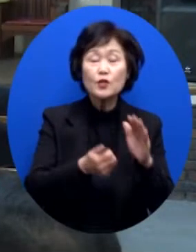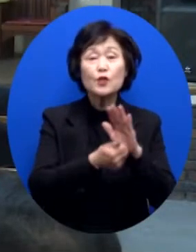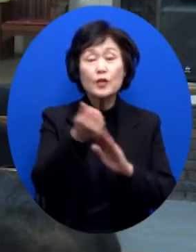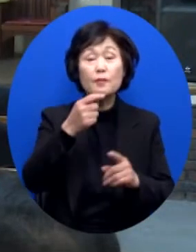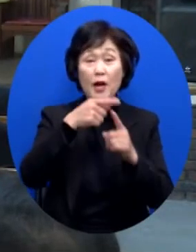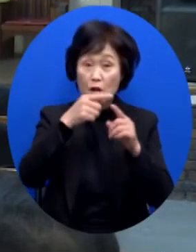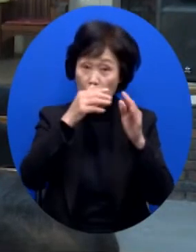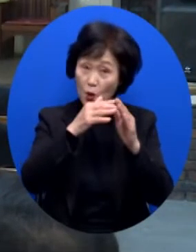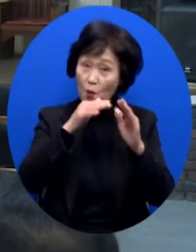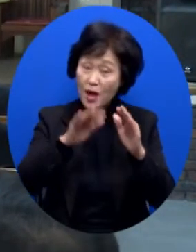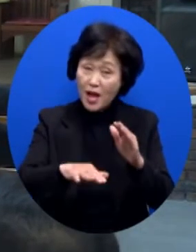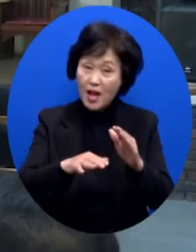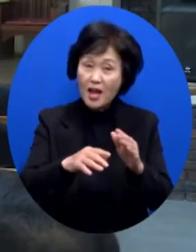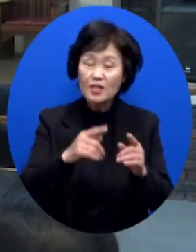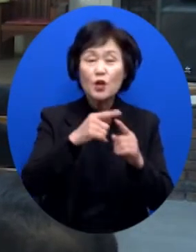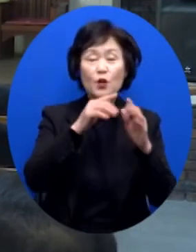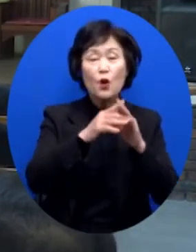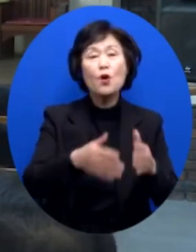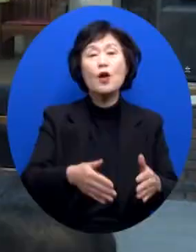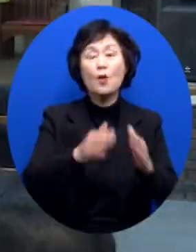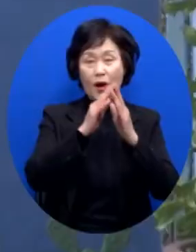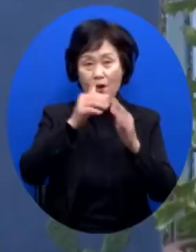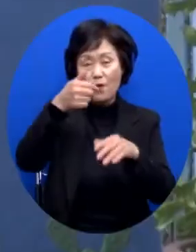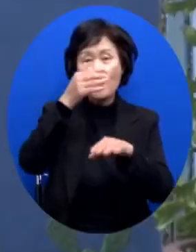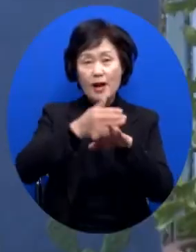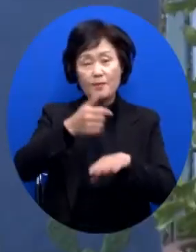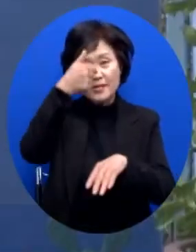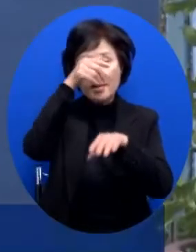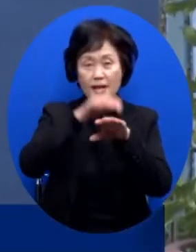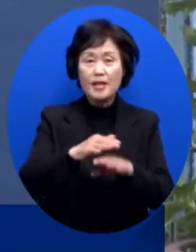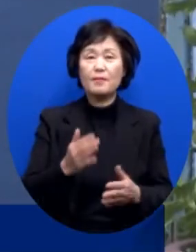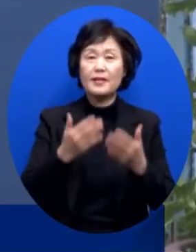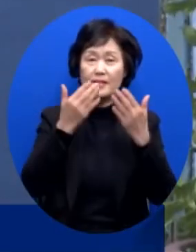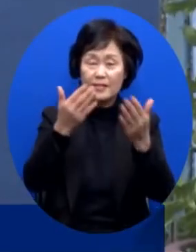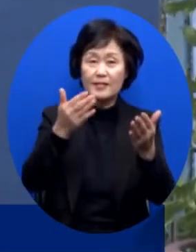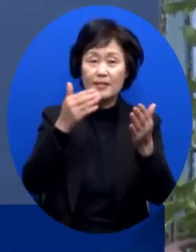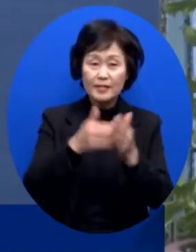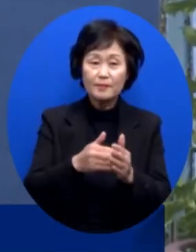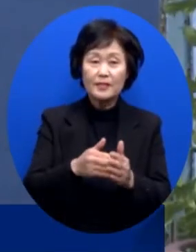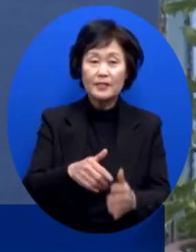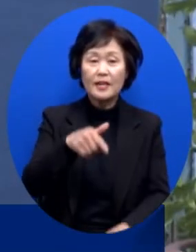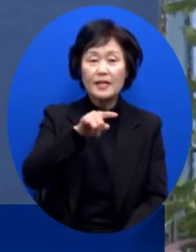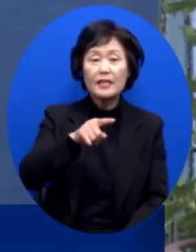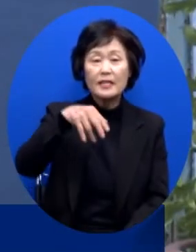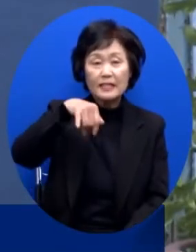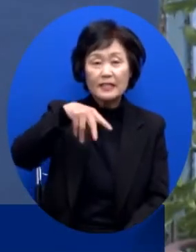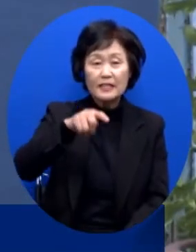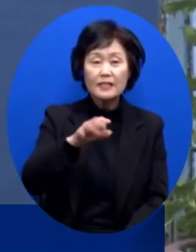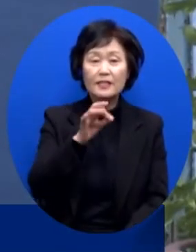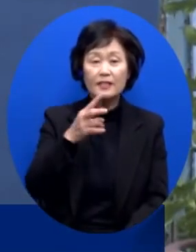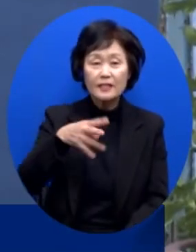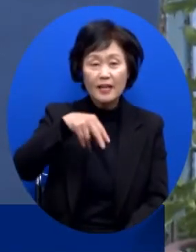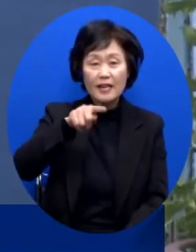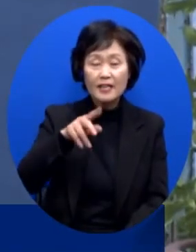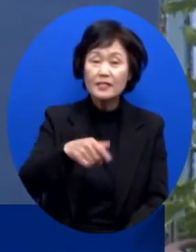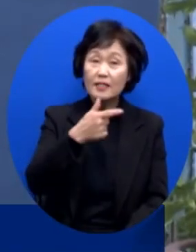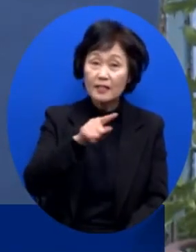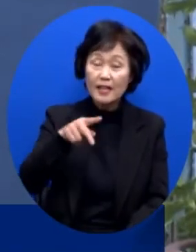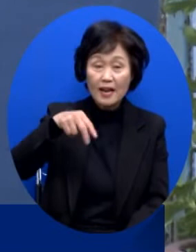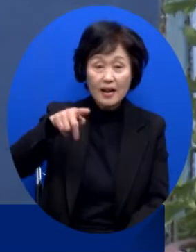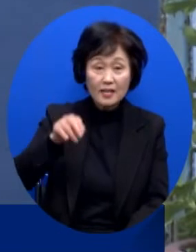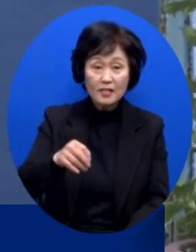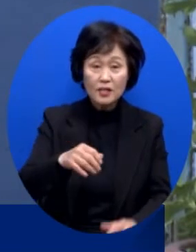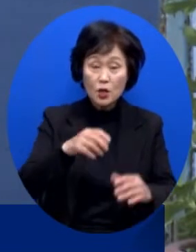리노베이션 완공 감사예배 가 열렸습니다 기성 예성 나 사례 3 교단이 연대해서